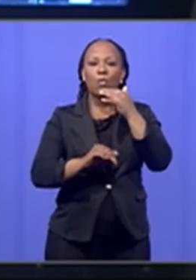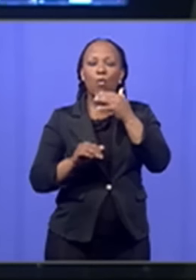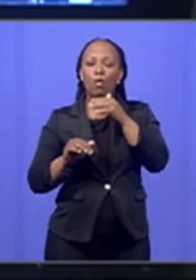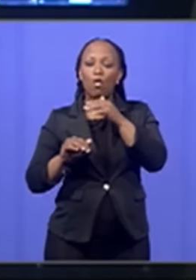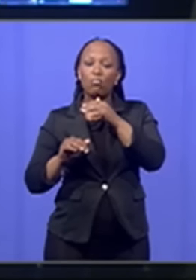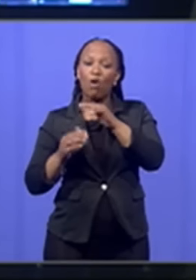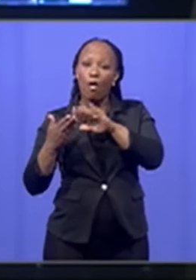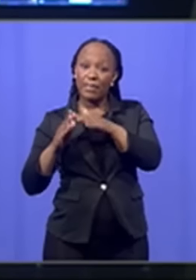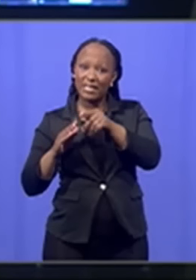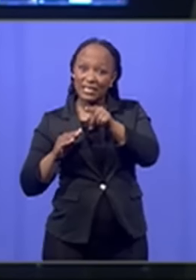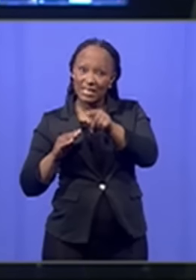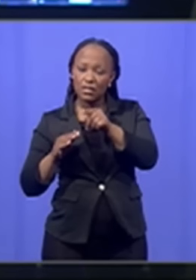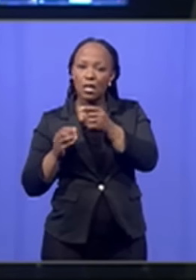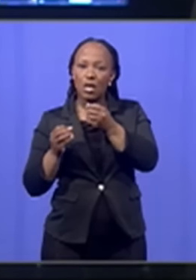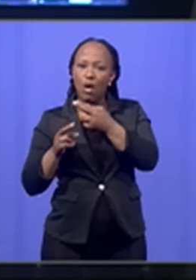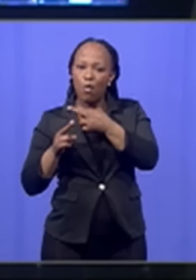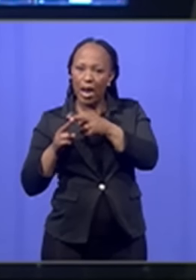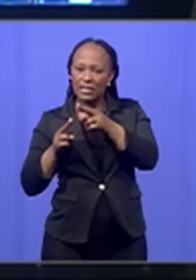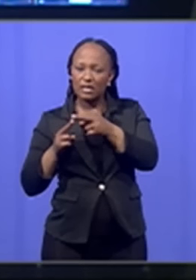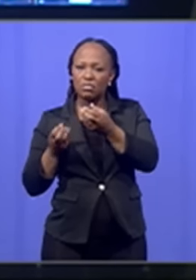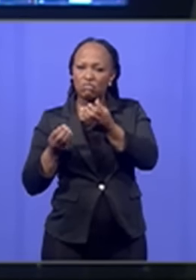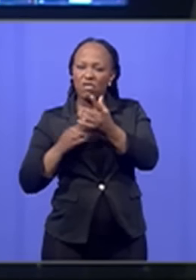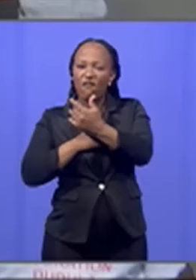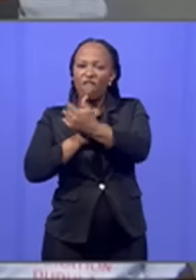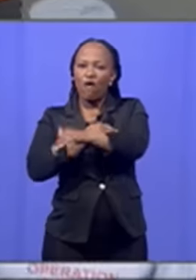e hlokang ditokomane tsa kwano lapeng.